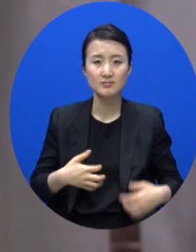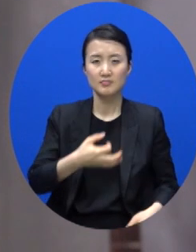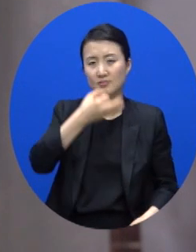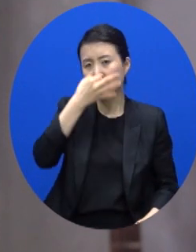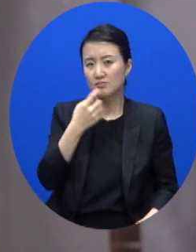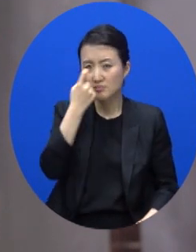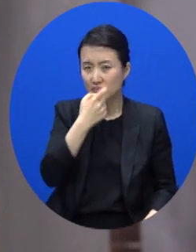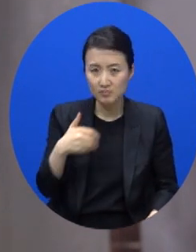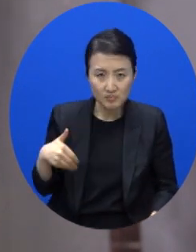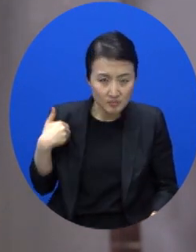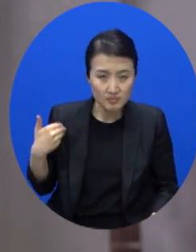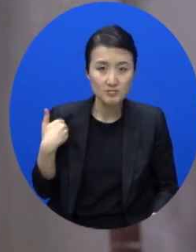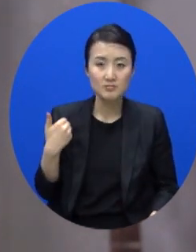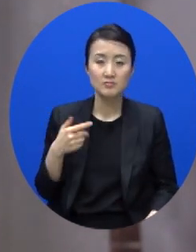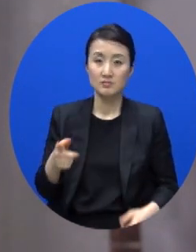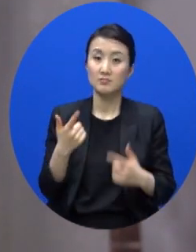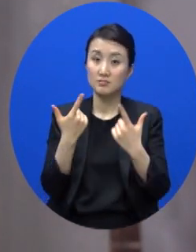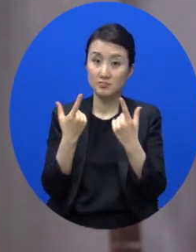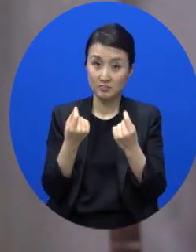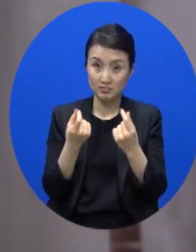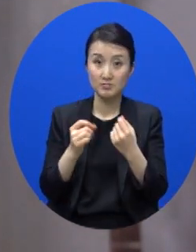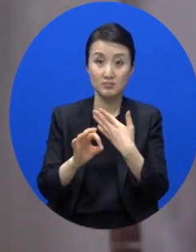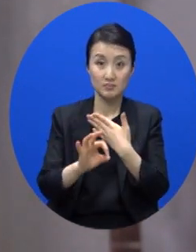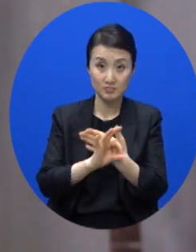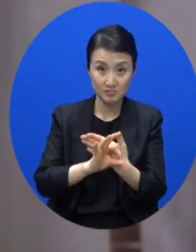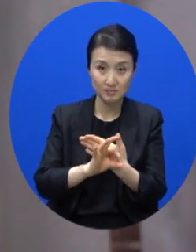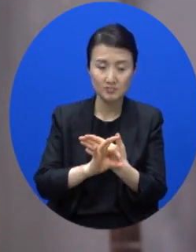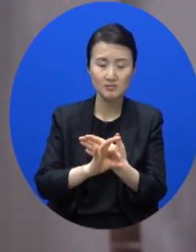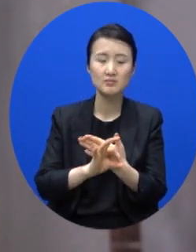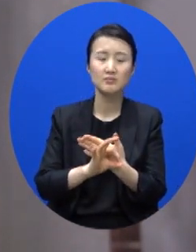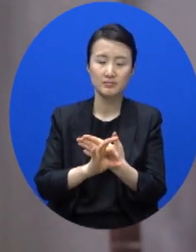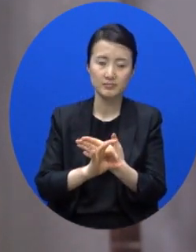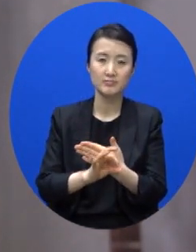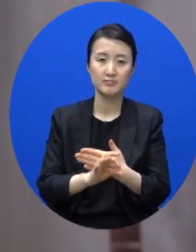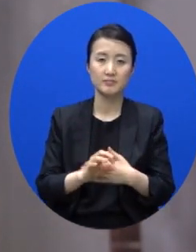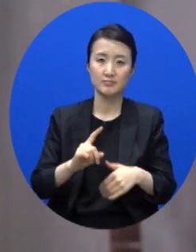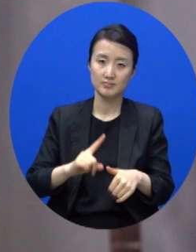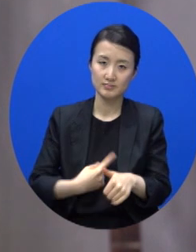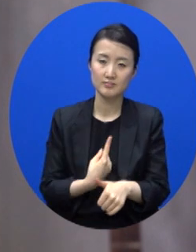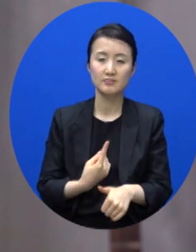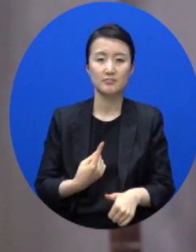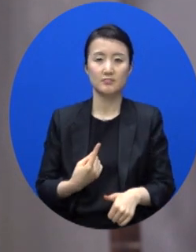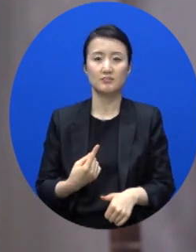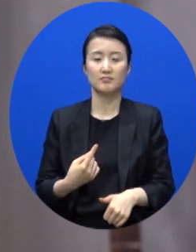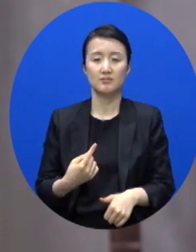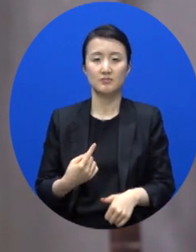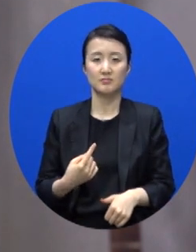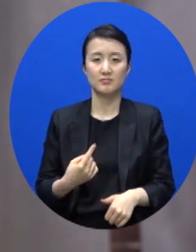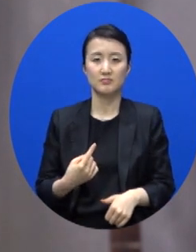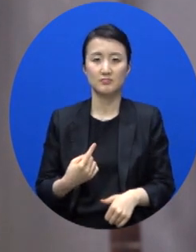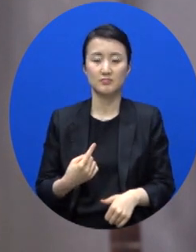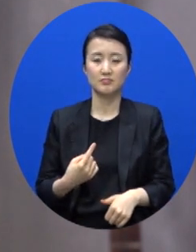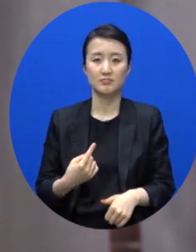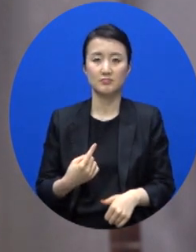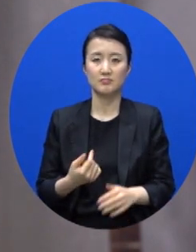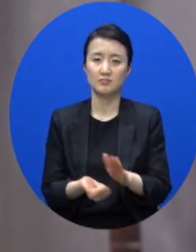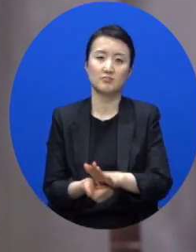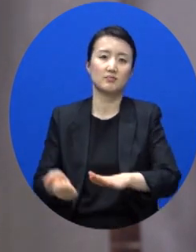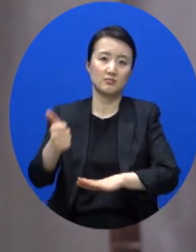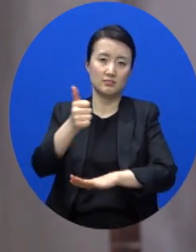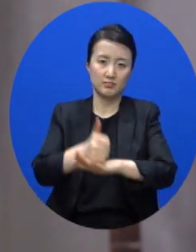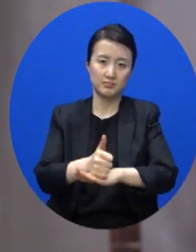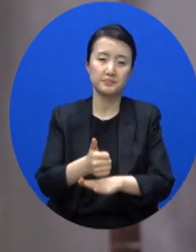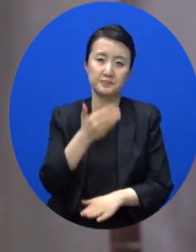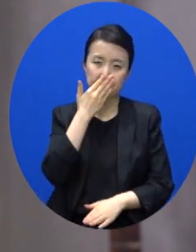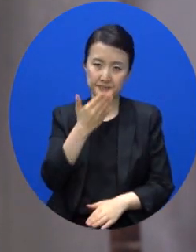모르고 이렇게 했을 적에 자기의 결과를 얻을 수 있다고